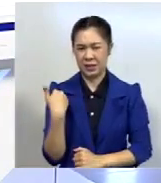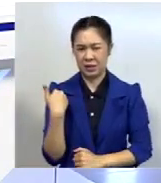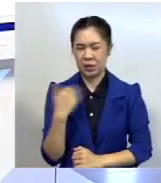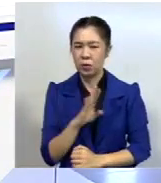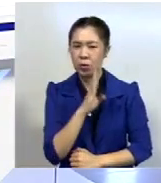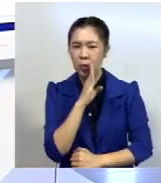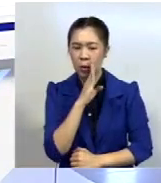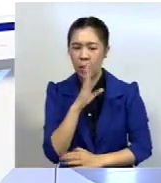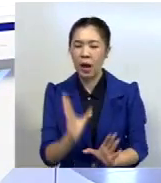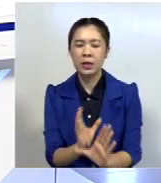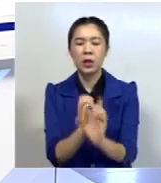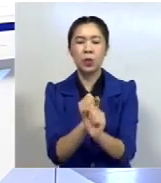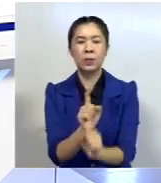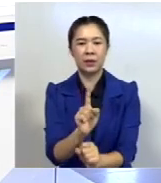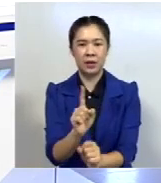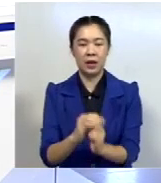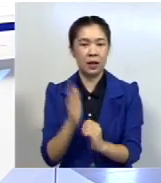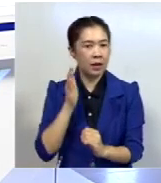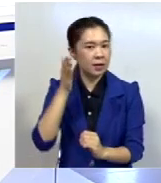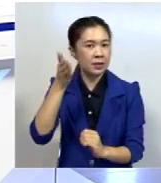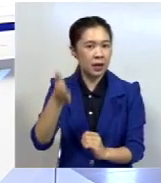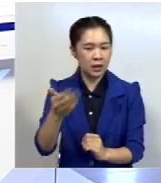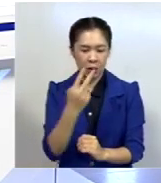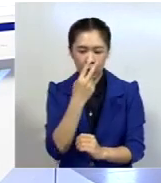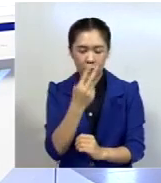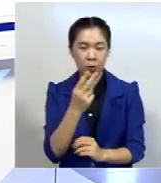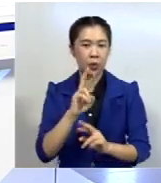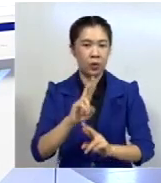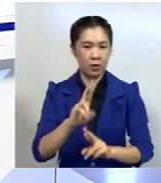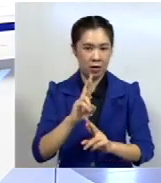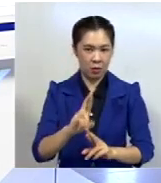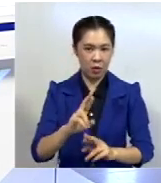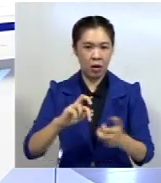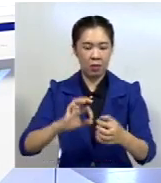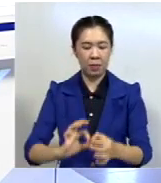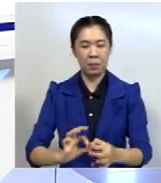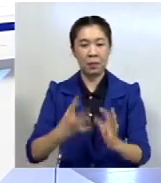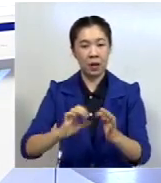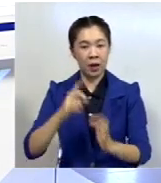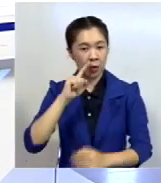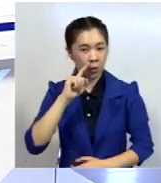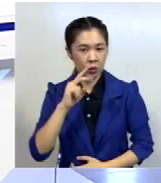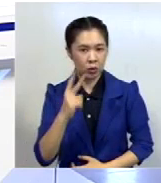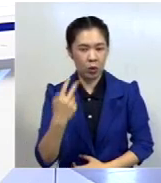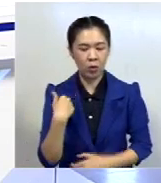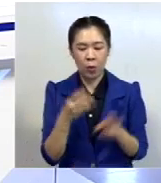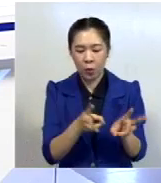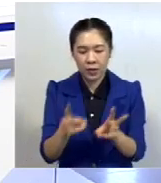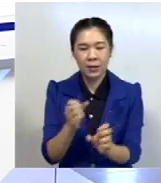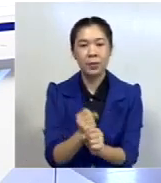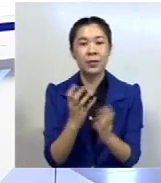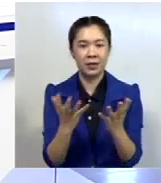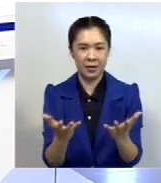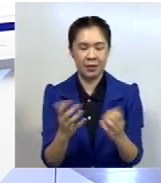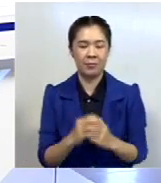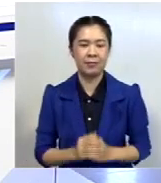าตกลงเสียหายมากน้อยขนาดไหนรวมถึงหลังจากนี้เรื่องของการเฝ้าระวังไม่ให้เกิดเรื่องของไฟปะทุขึ้นมาอีกจะต้องดำเนินการอย่างไรบ้างนะ